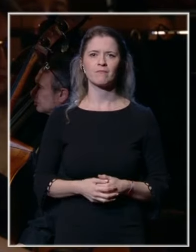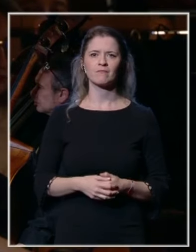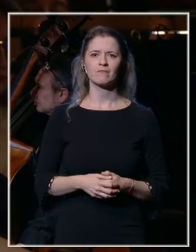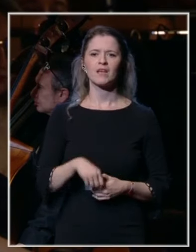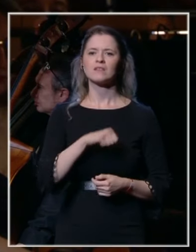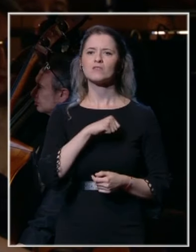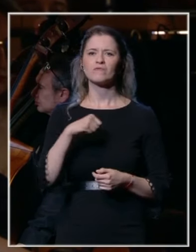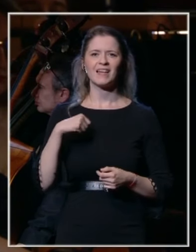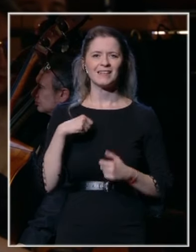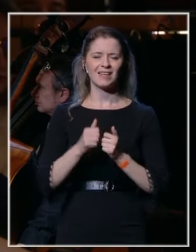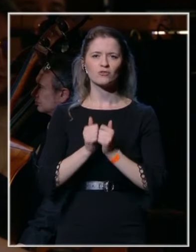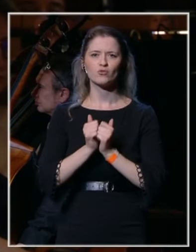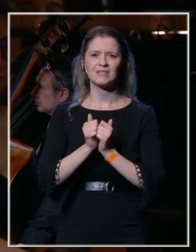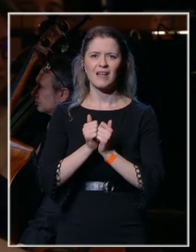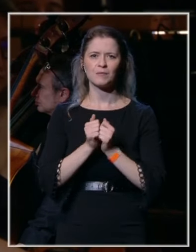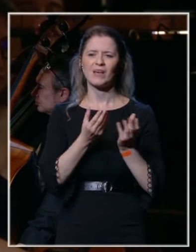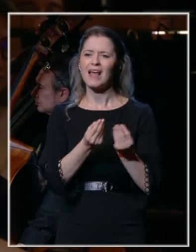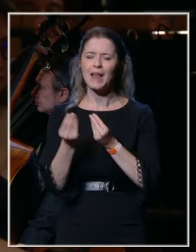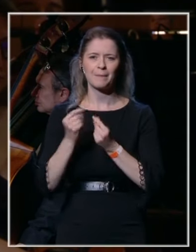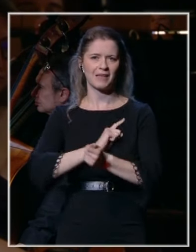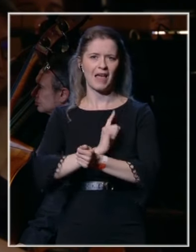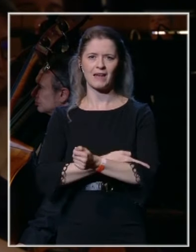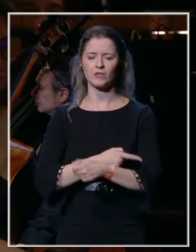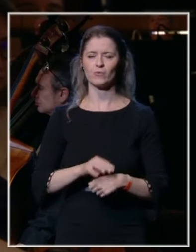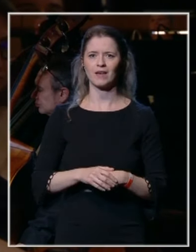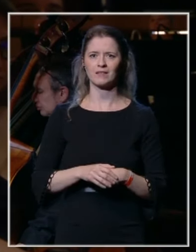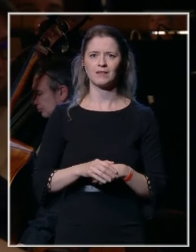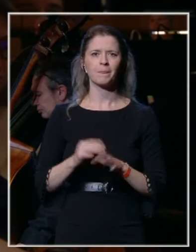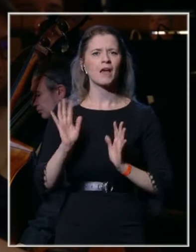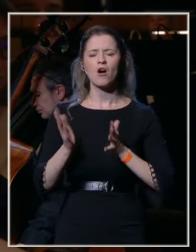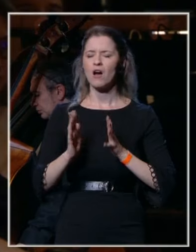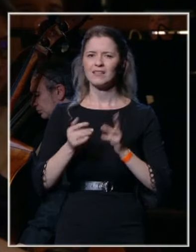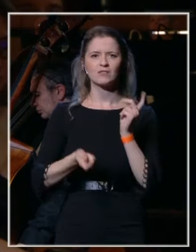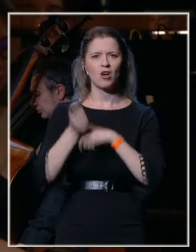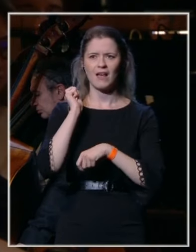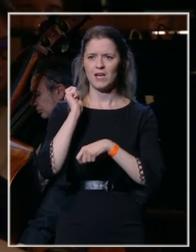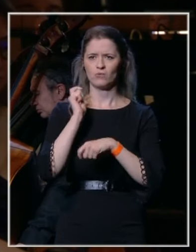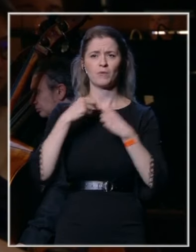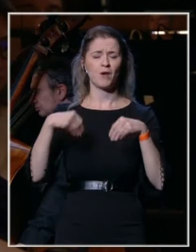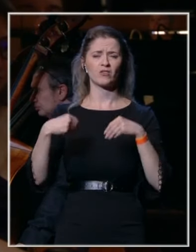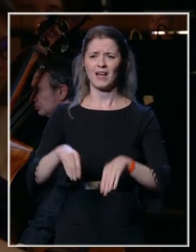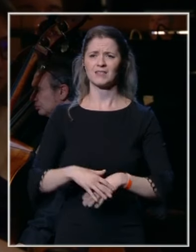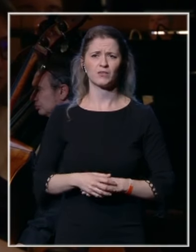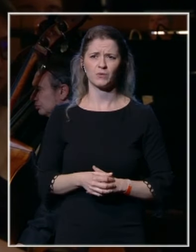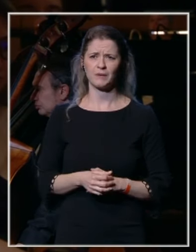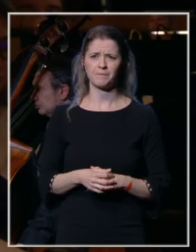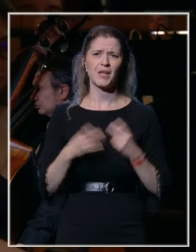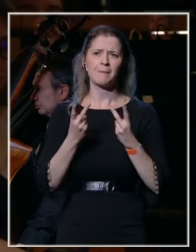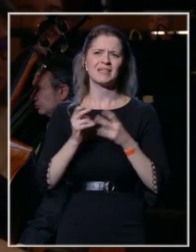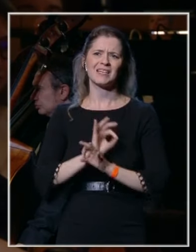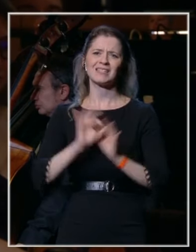Szuverenitás küzdelmeink elemi erejűek. Alig találunk rájuk magyarázatot. Persze